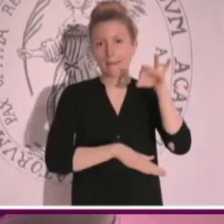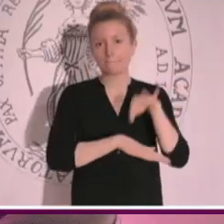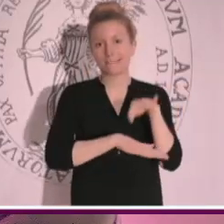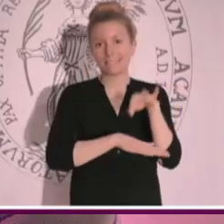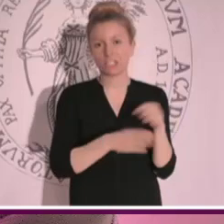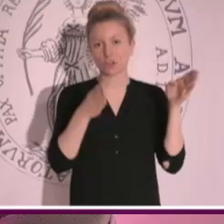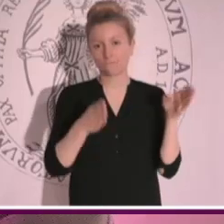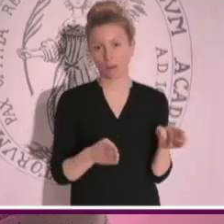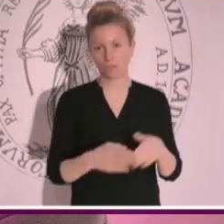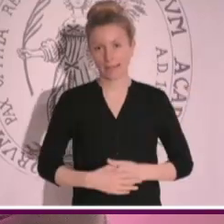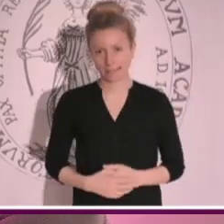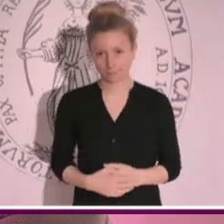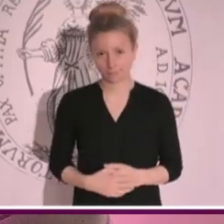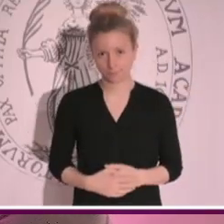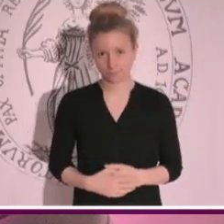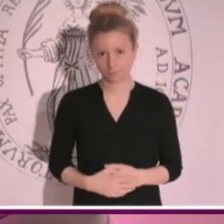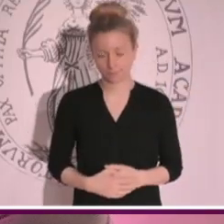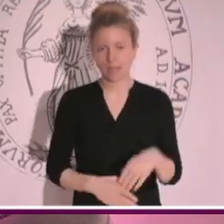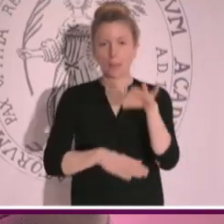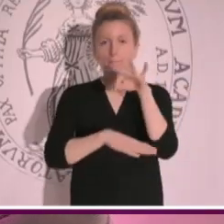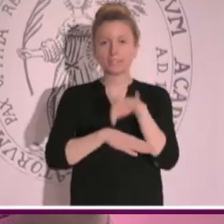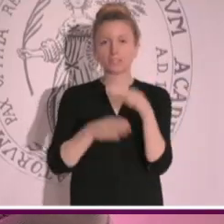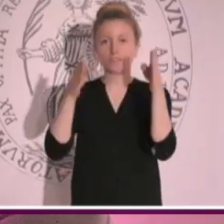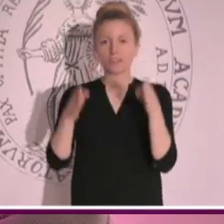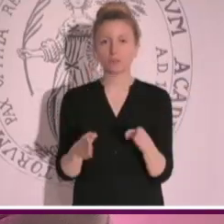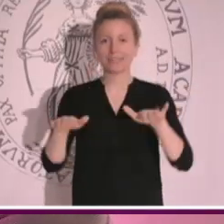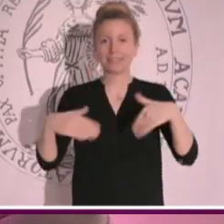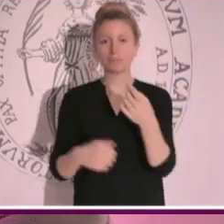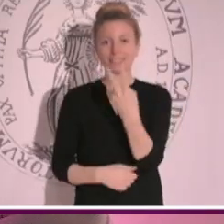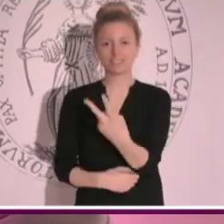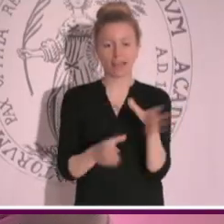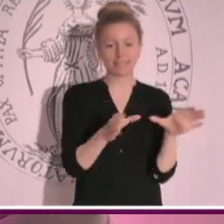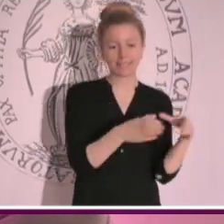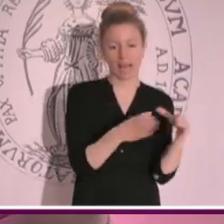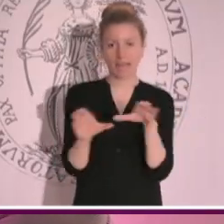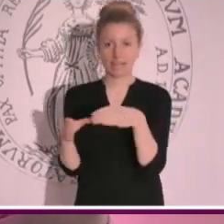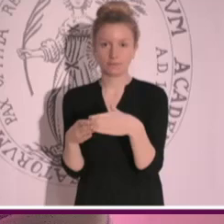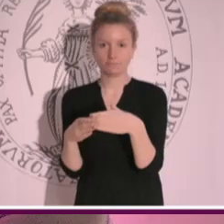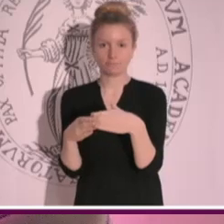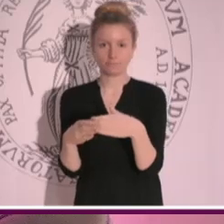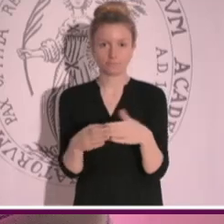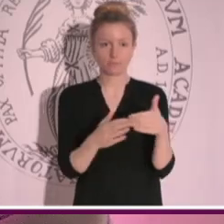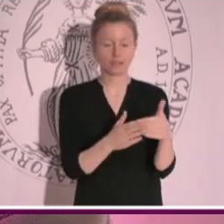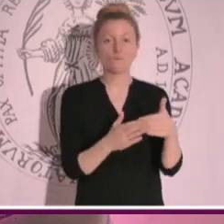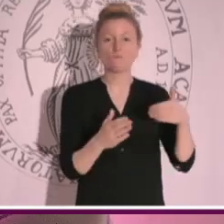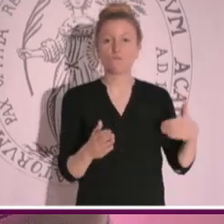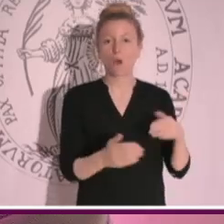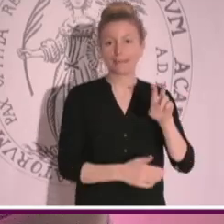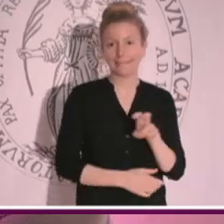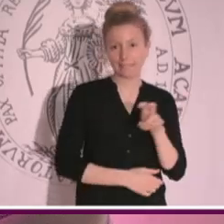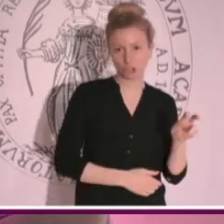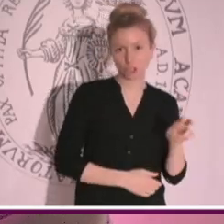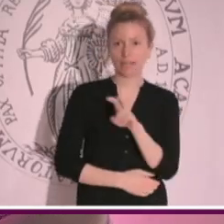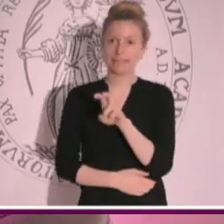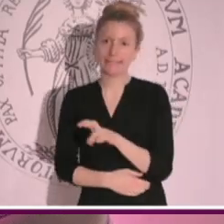besteht aus zwei Teilen, es gibt eine Vorklinik und es gibt den klinischen Abschnitt. Der klinische Abschnitt ist hier sehr eng verbunden